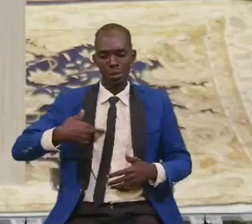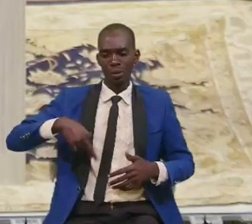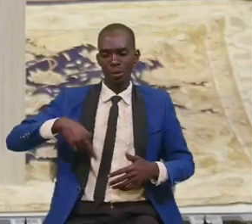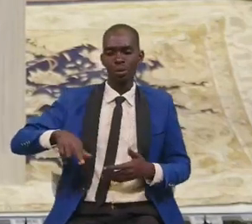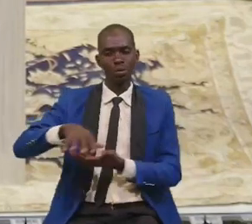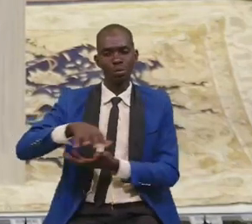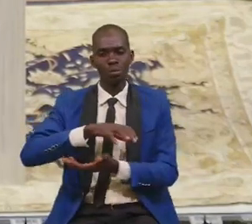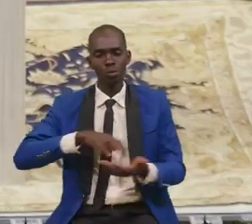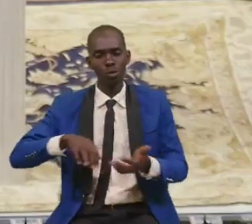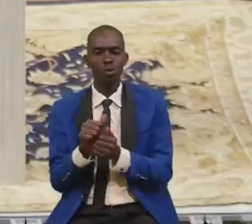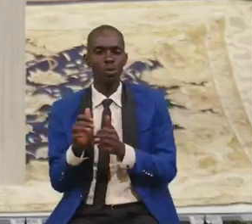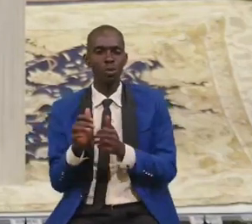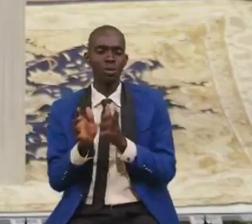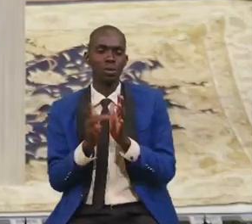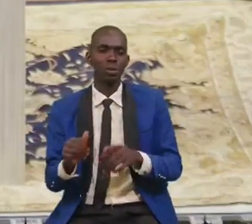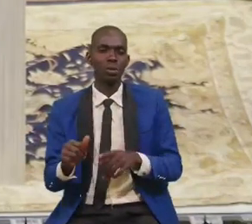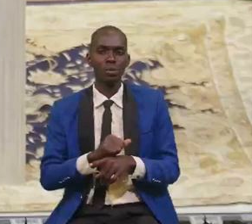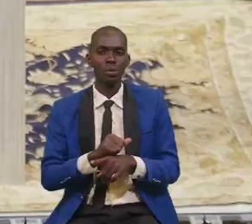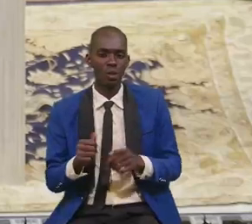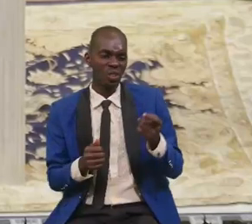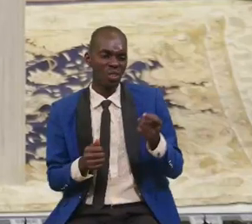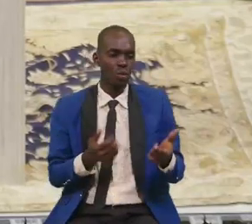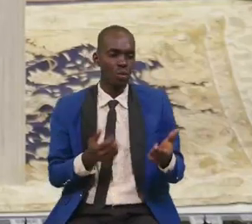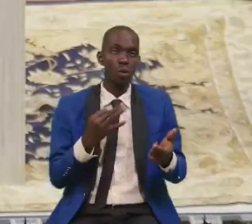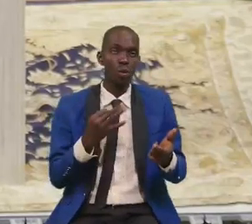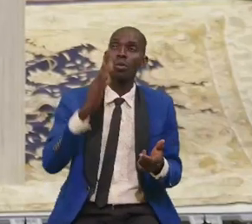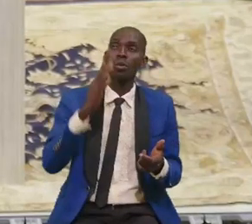peu d'Abraham, un peu de tradition,